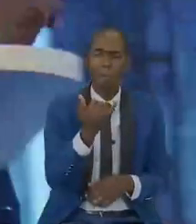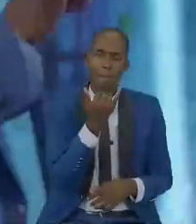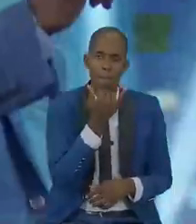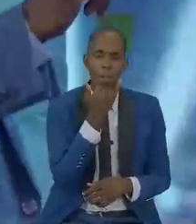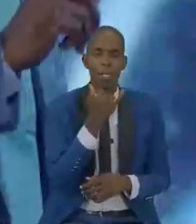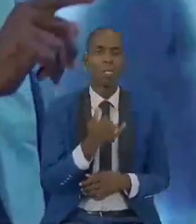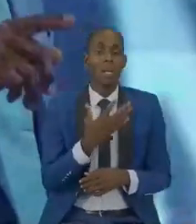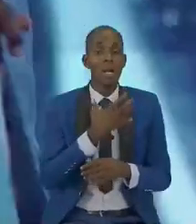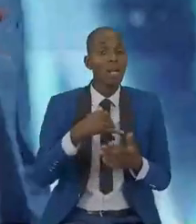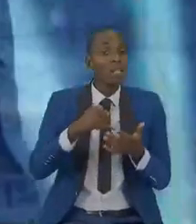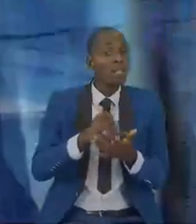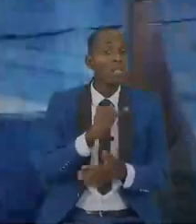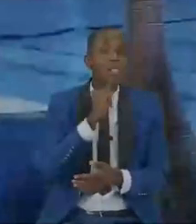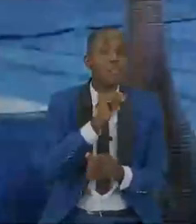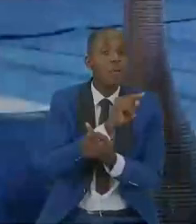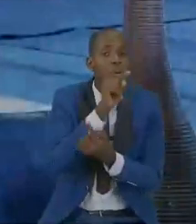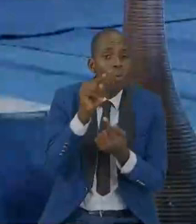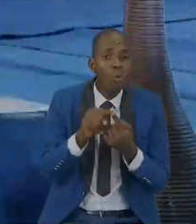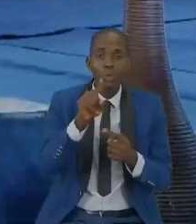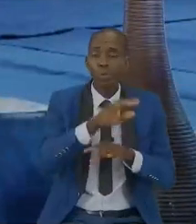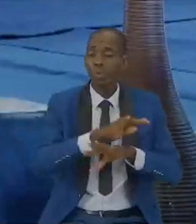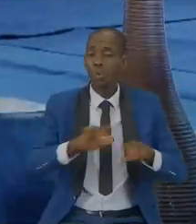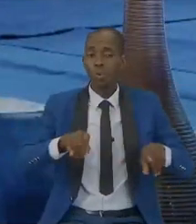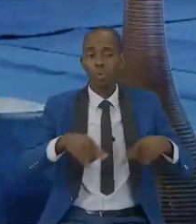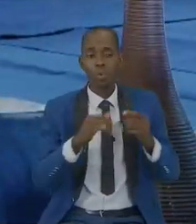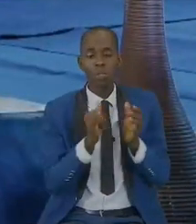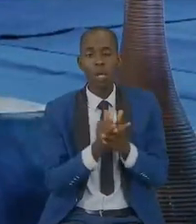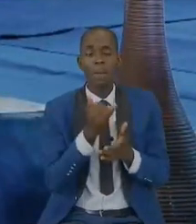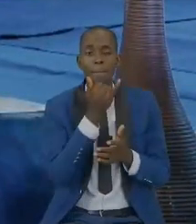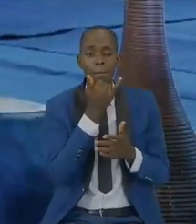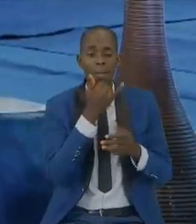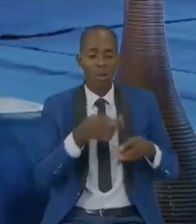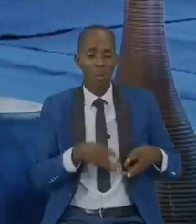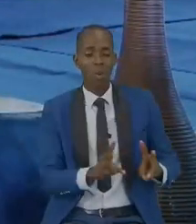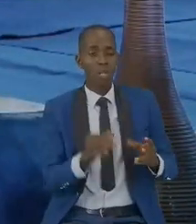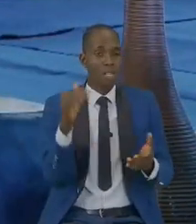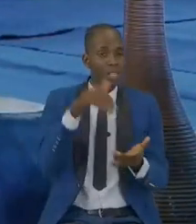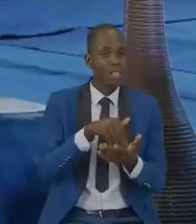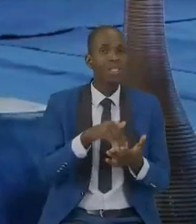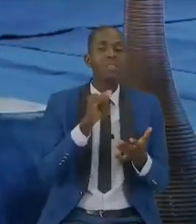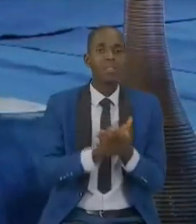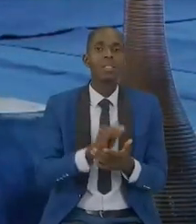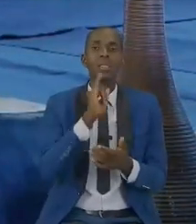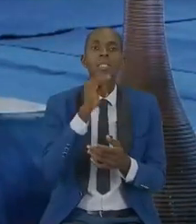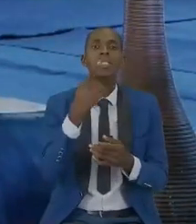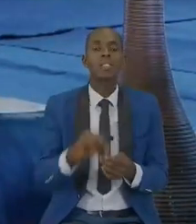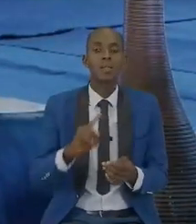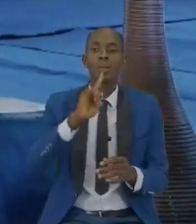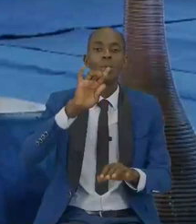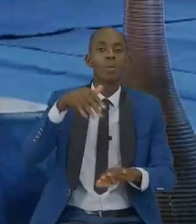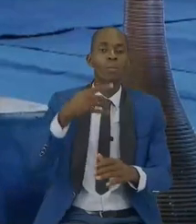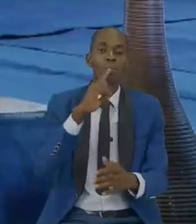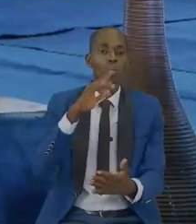le sentiment pieux que Dieu veut que tu aies à cause de ce que tu as fait. Et si tu ne vas plus à la direction